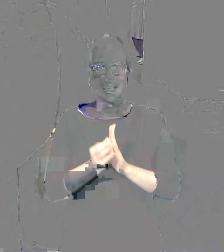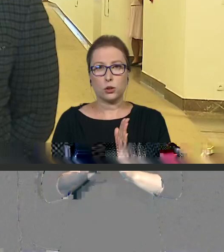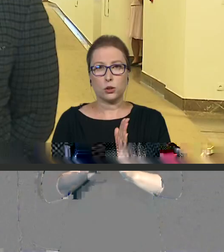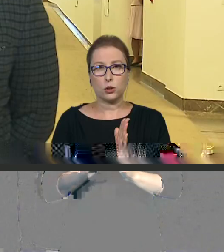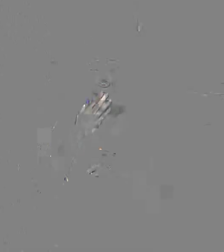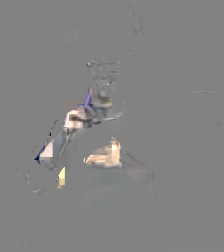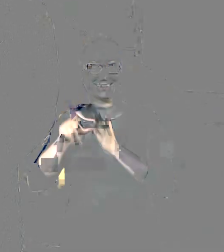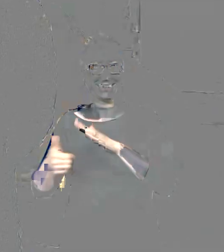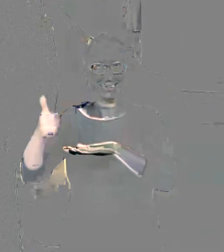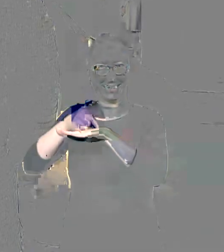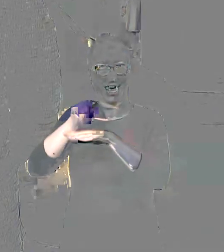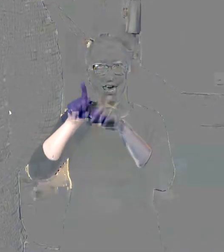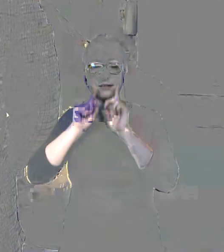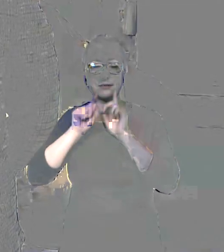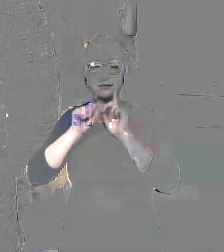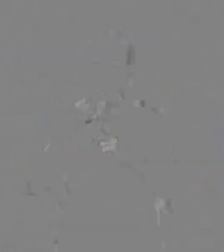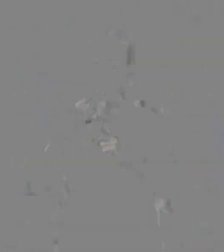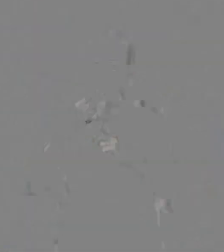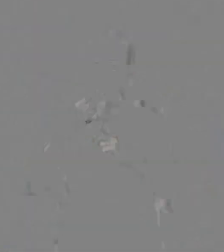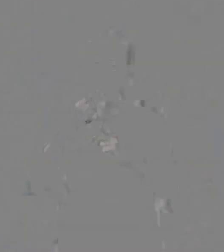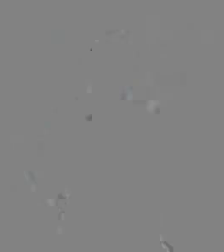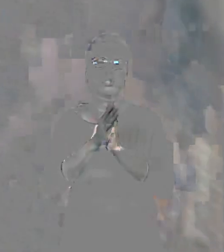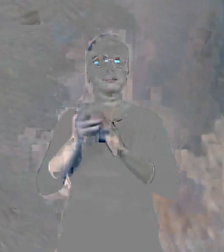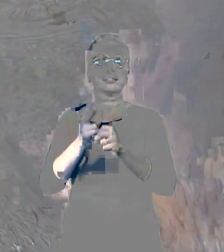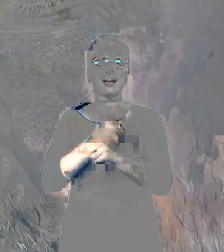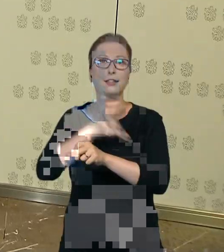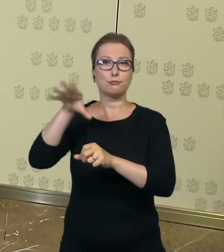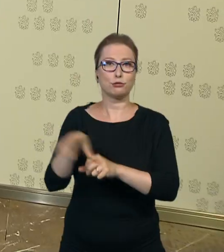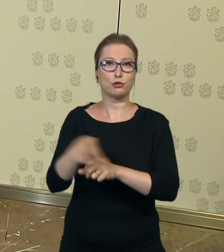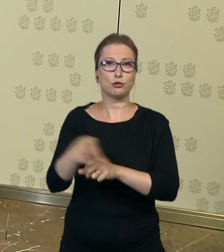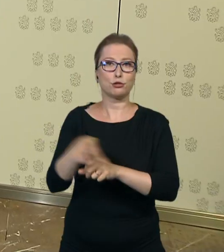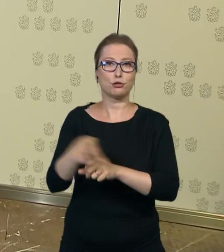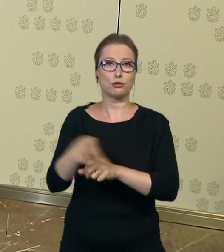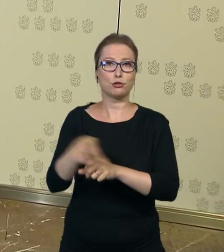vládu aby se snad převzít tuto možné